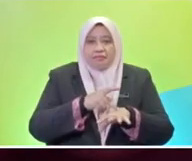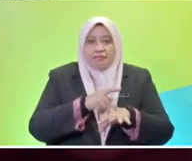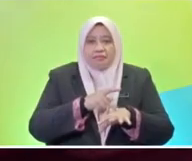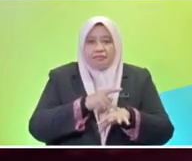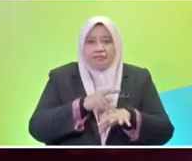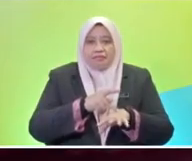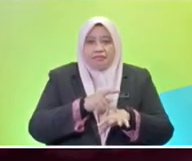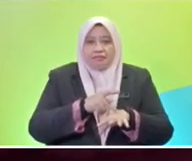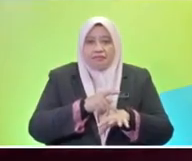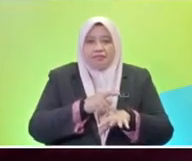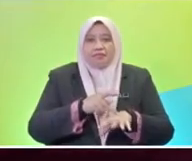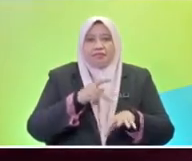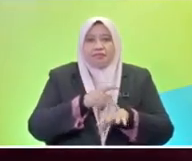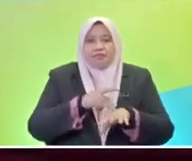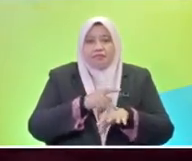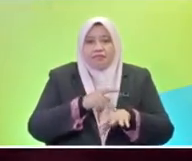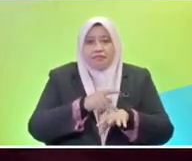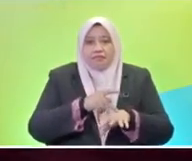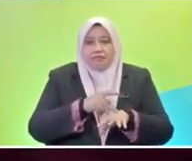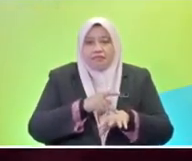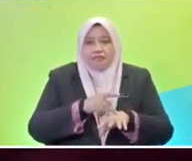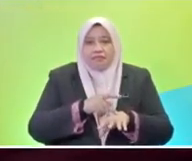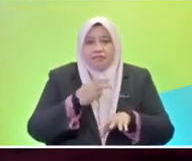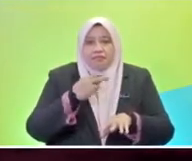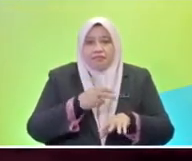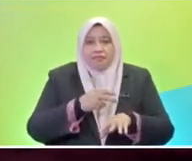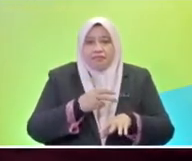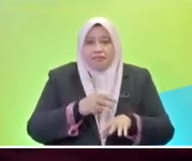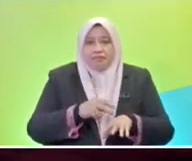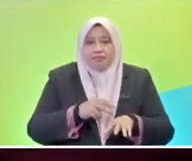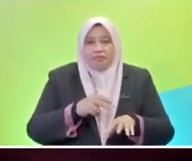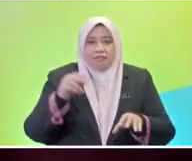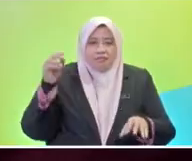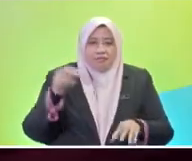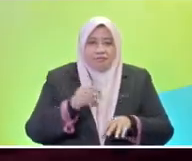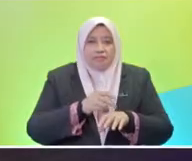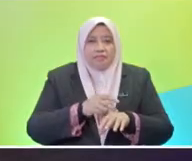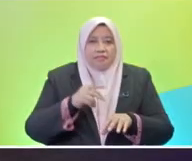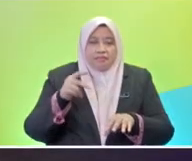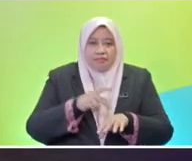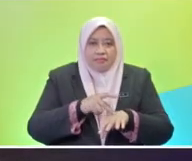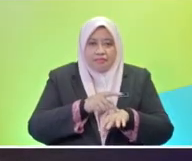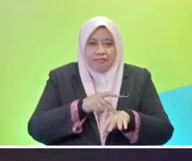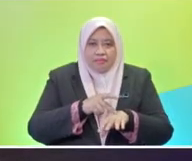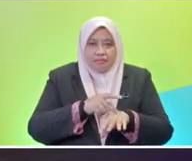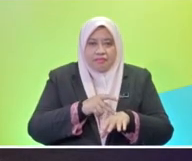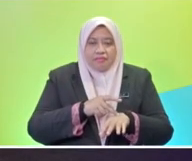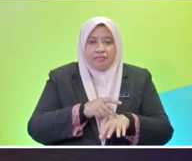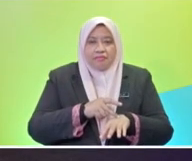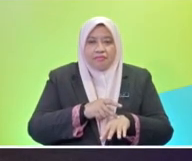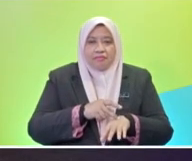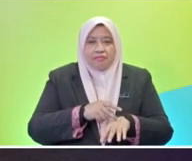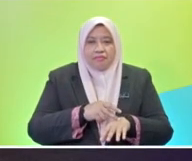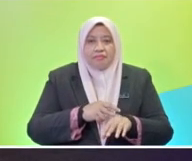Betul. Sebut lagi. Klorofil. Ah, guna. Tadi fotosintesis. Yang ini klorofil. Ah, kita